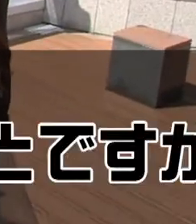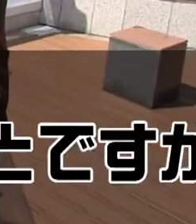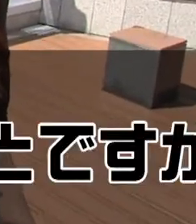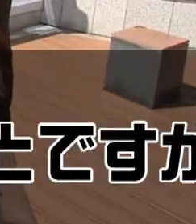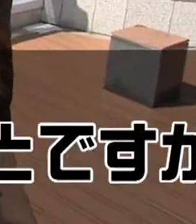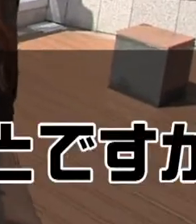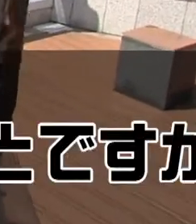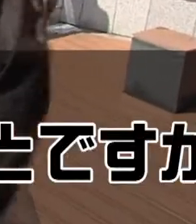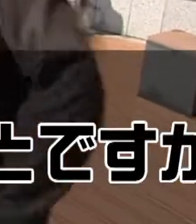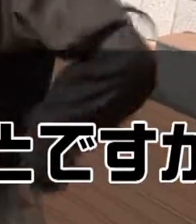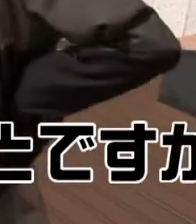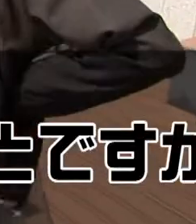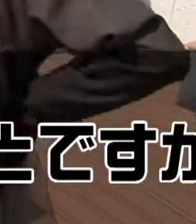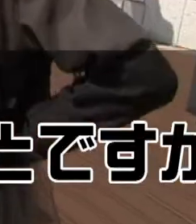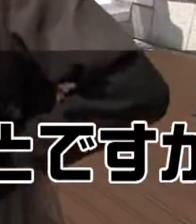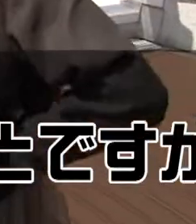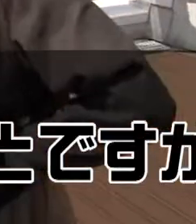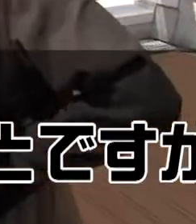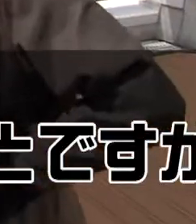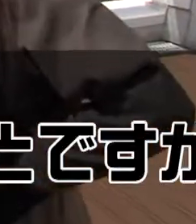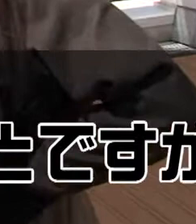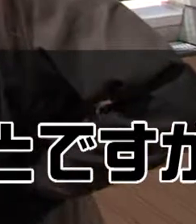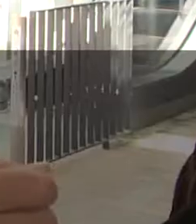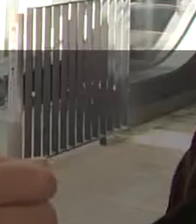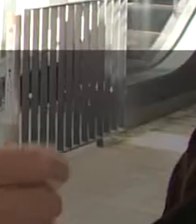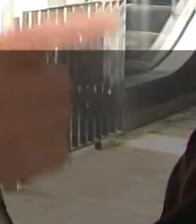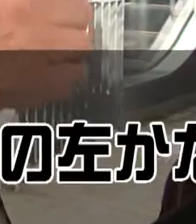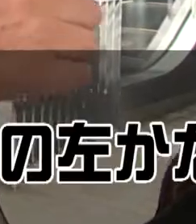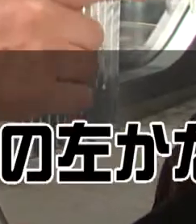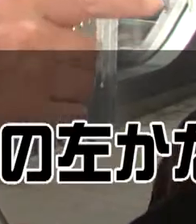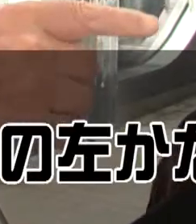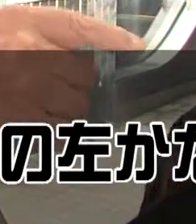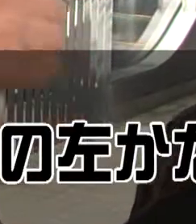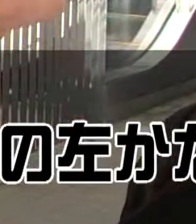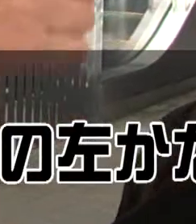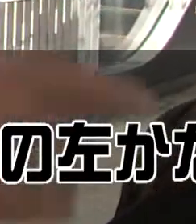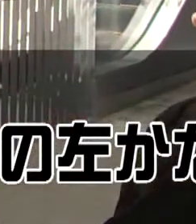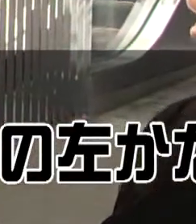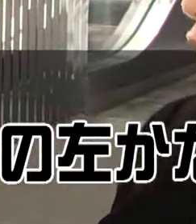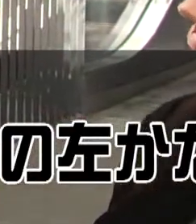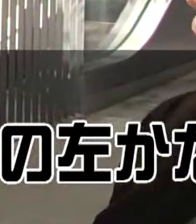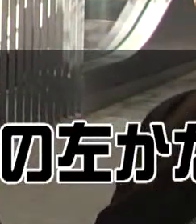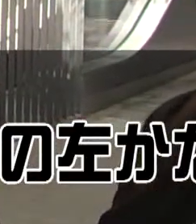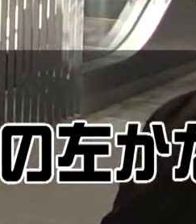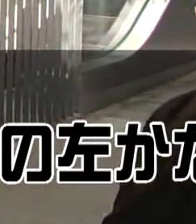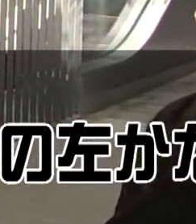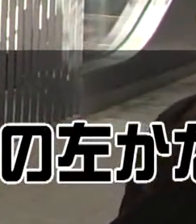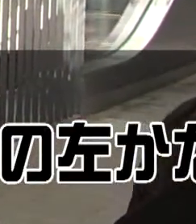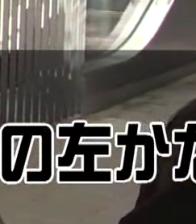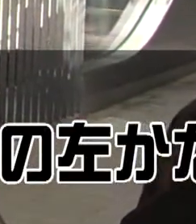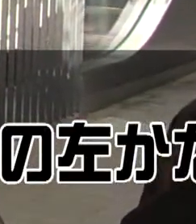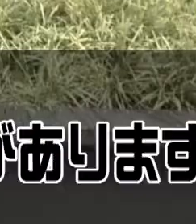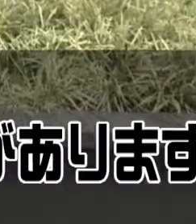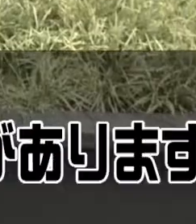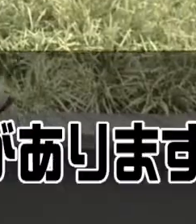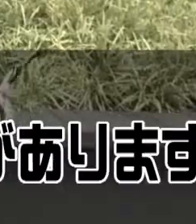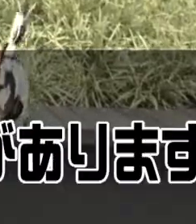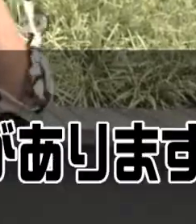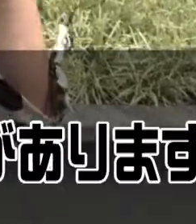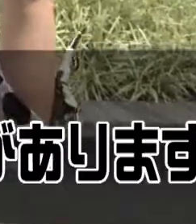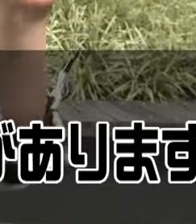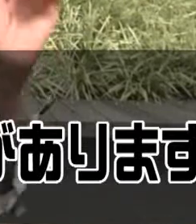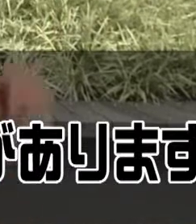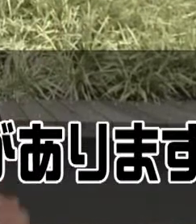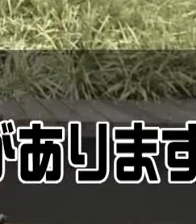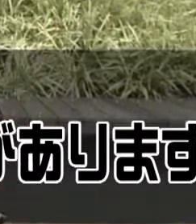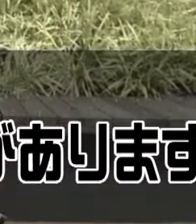に駒町があったってことですか。 それもちょっと分からなくて。 そこの交差点渡ってすぐのところ左かな、 はい、何かのポスターでその